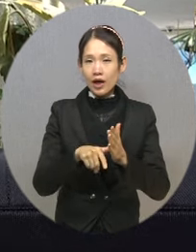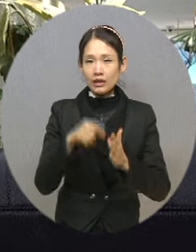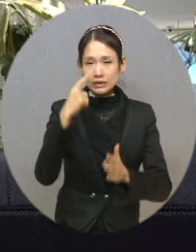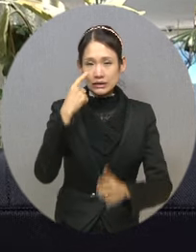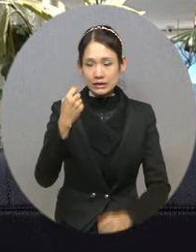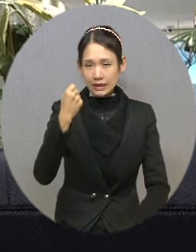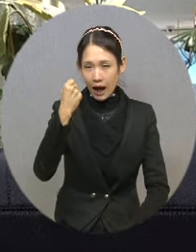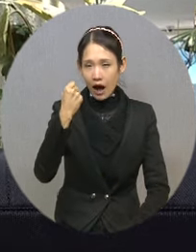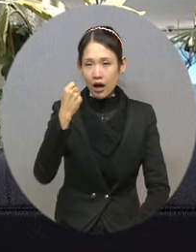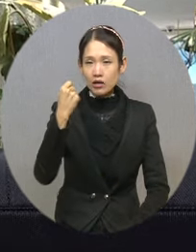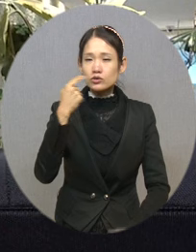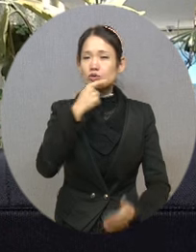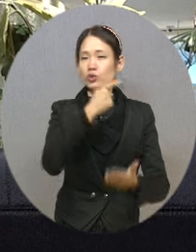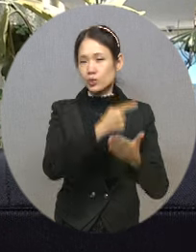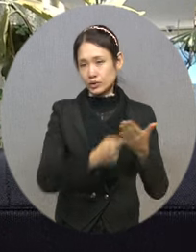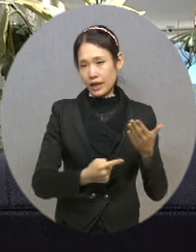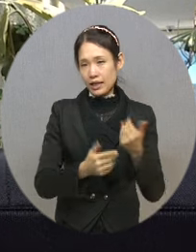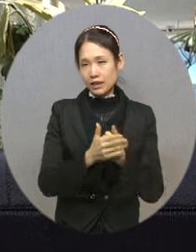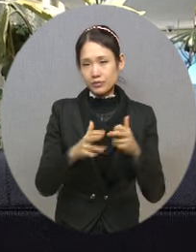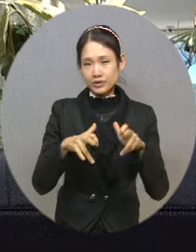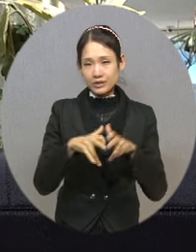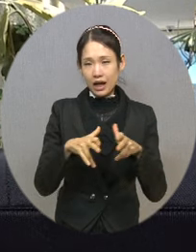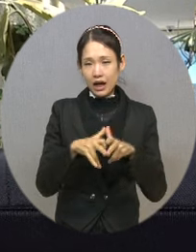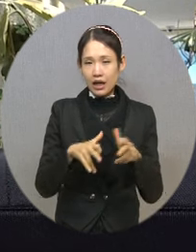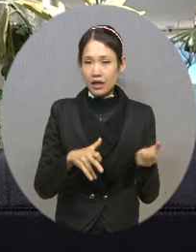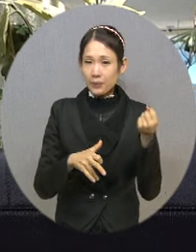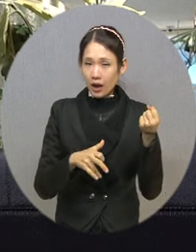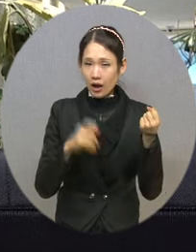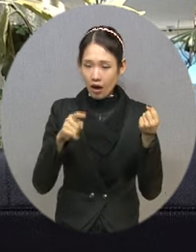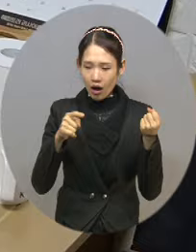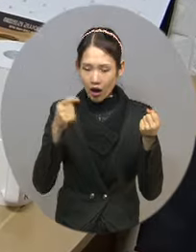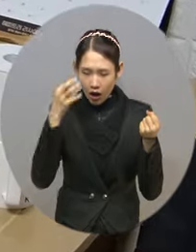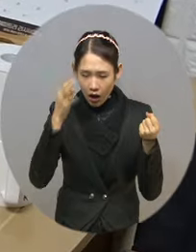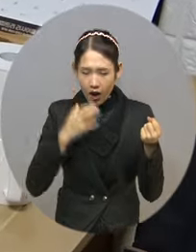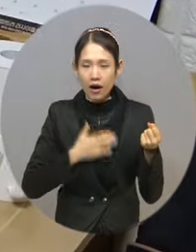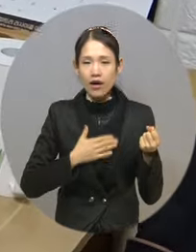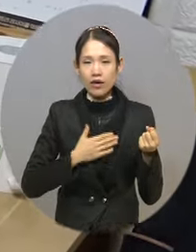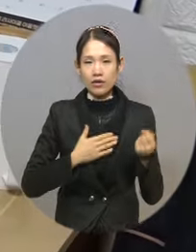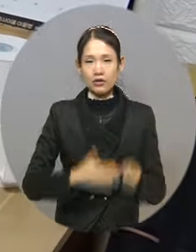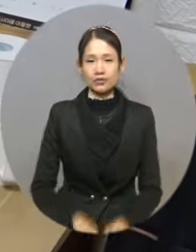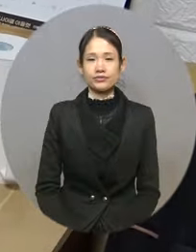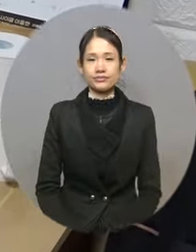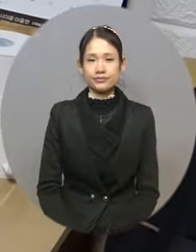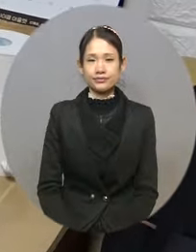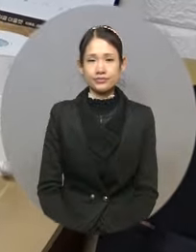손상으로 장애를 가지고 있는 것을 알게 되었습니다.